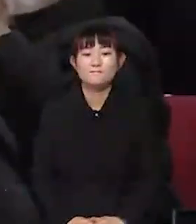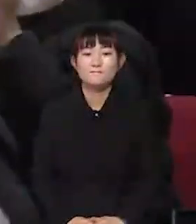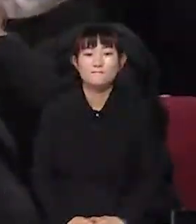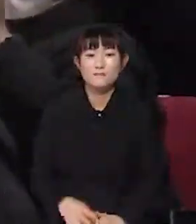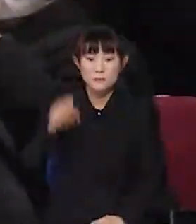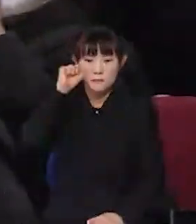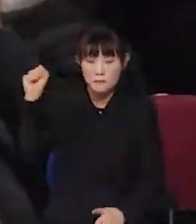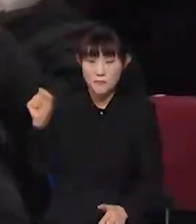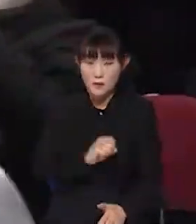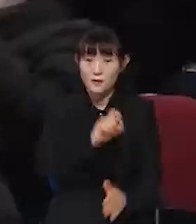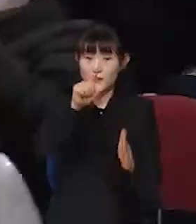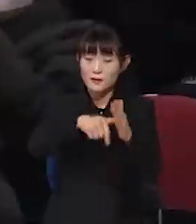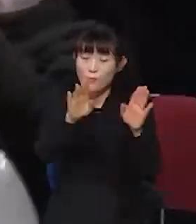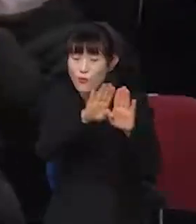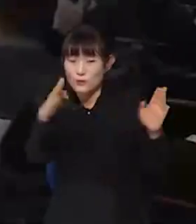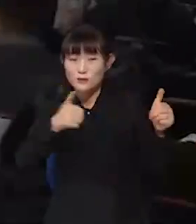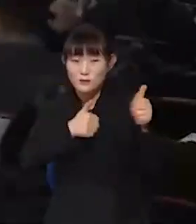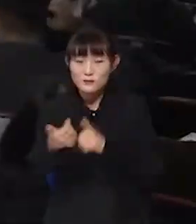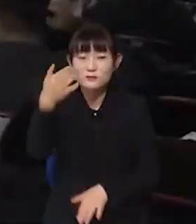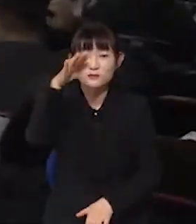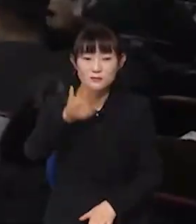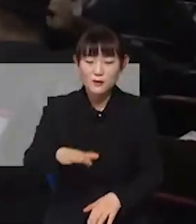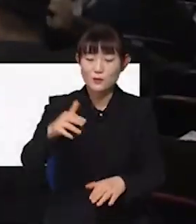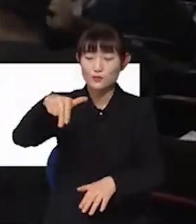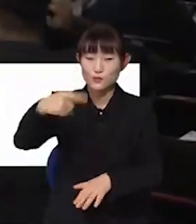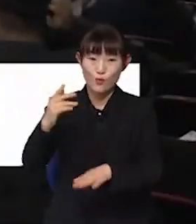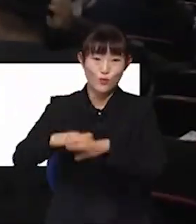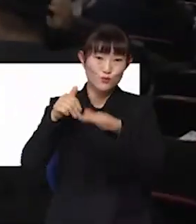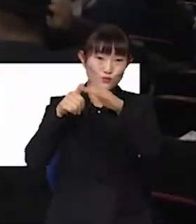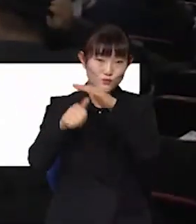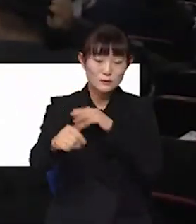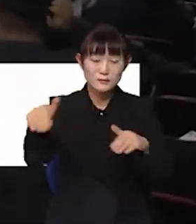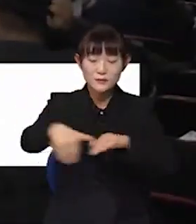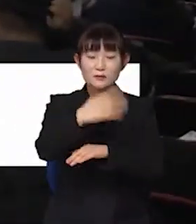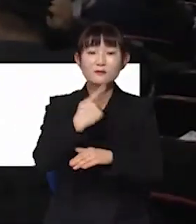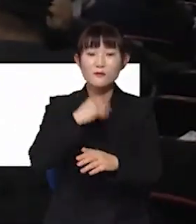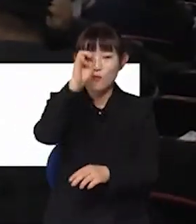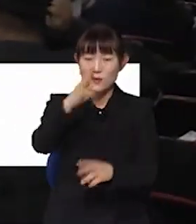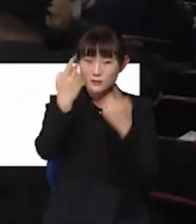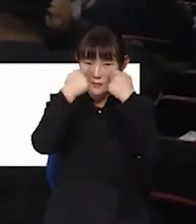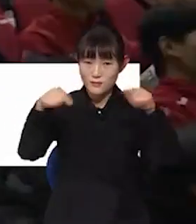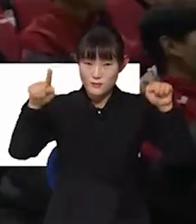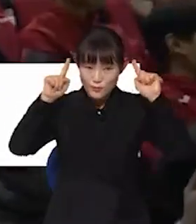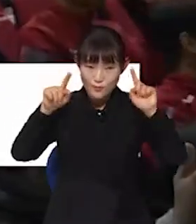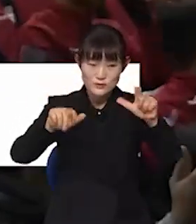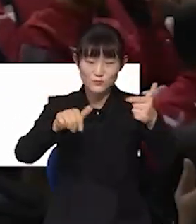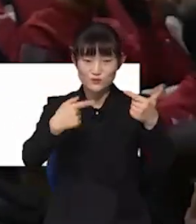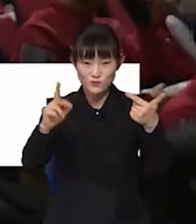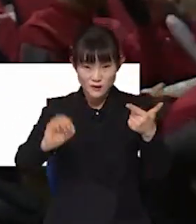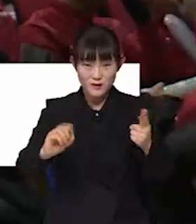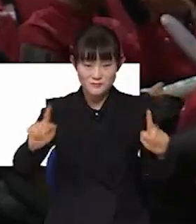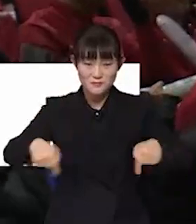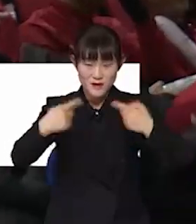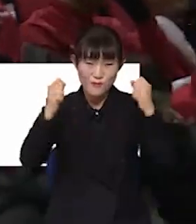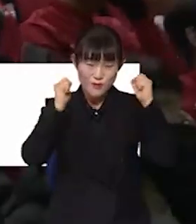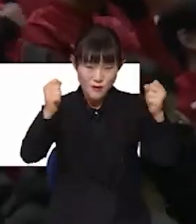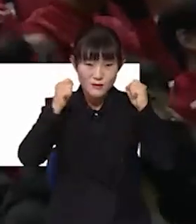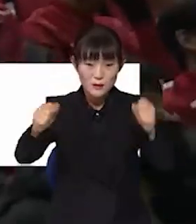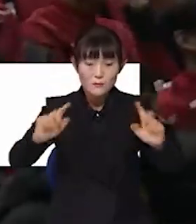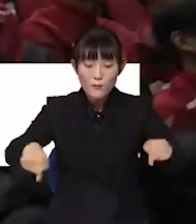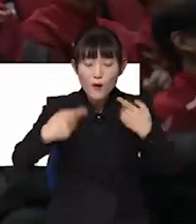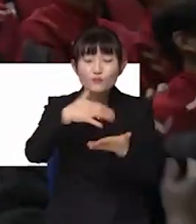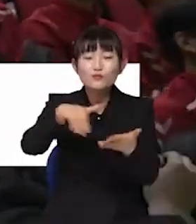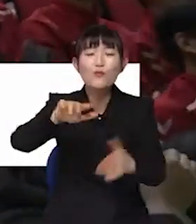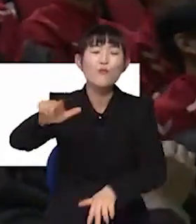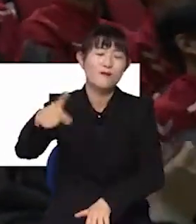이른 새벽 시간에 열린 경기였지만 조규성 선수의 모교인 광주대학교가 추진한 16강 단체 응원전에 600여 명의